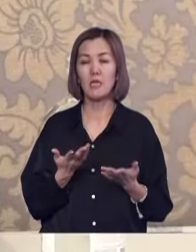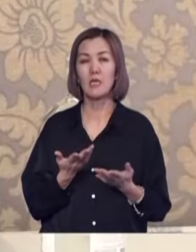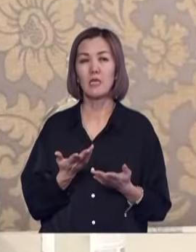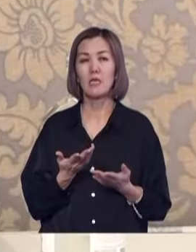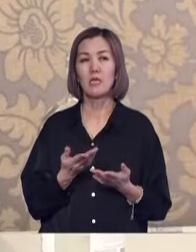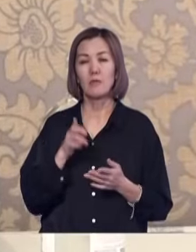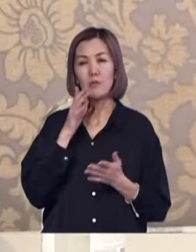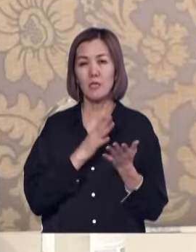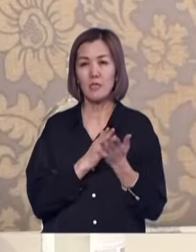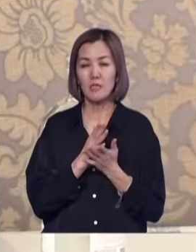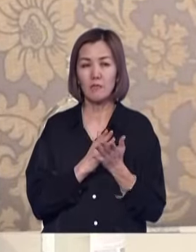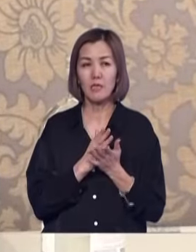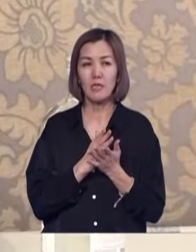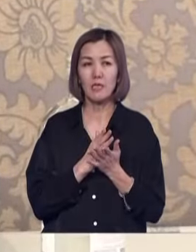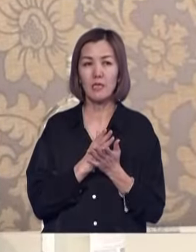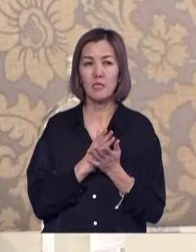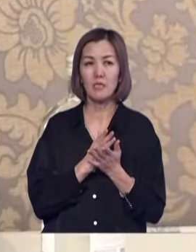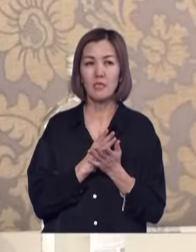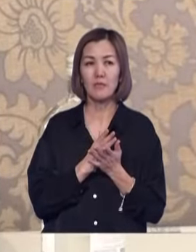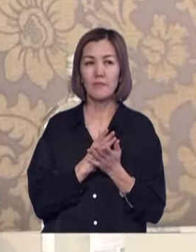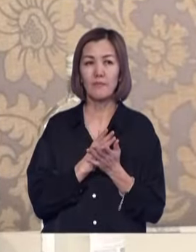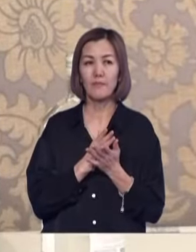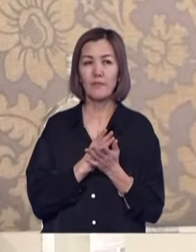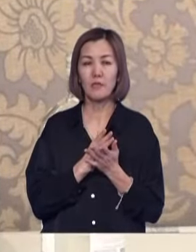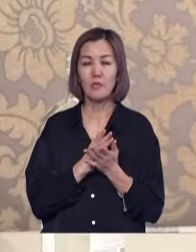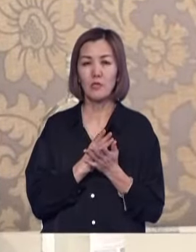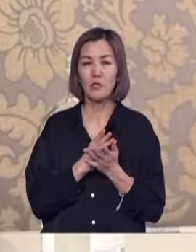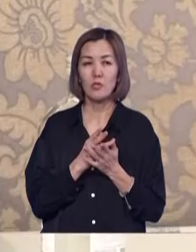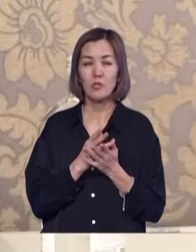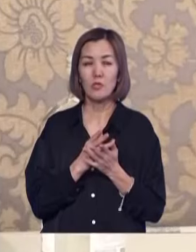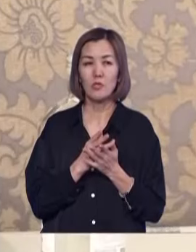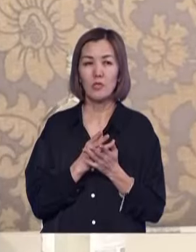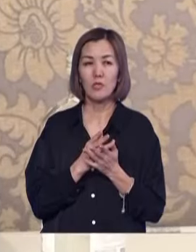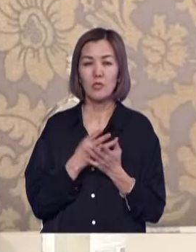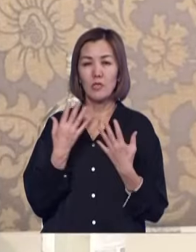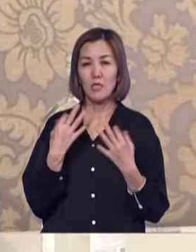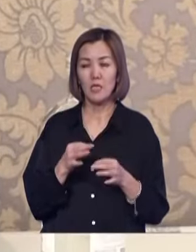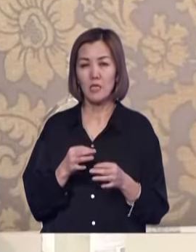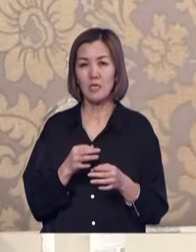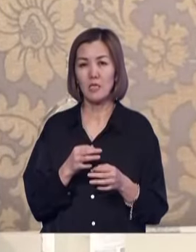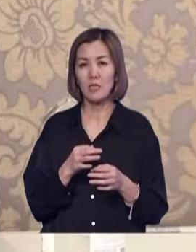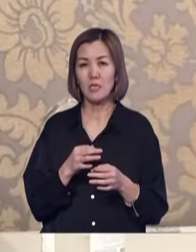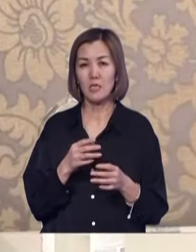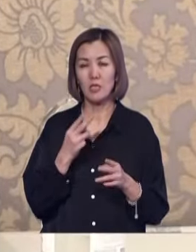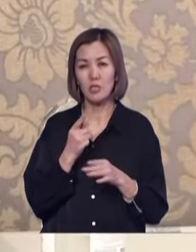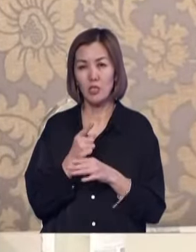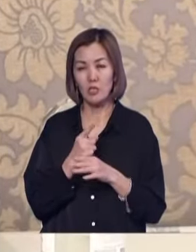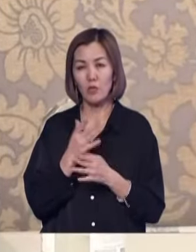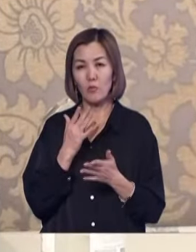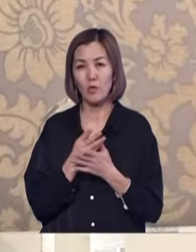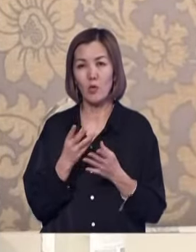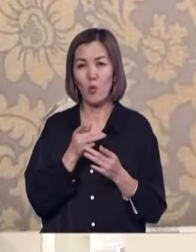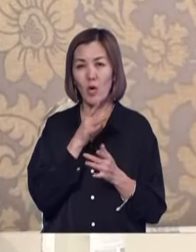мемлекеттік қызметтегі азаматтардың өзінің сағаты бәрі санаулы, еркіндікте шамалы, бірақ соған